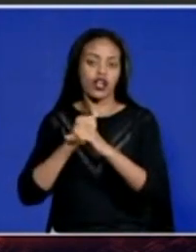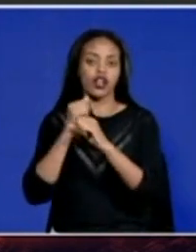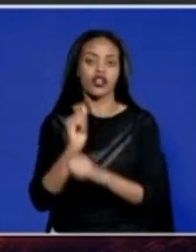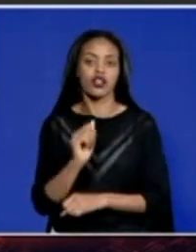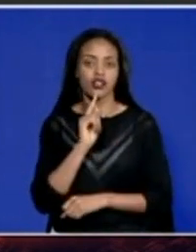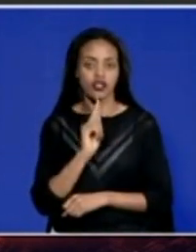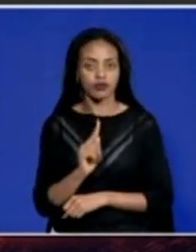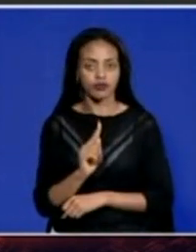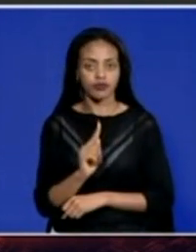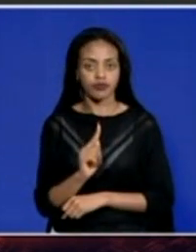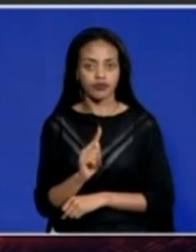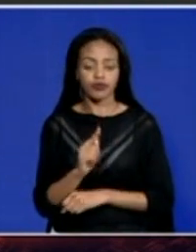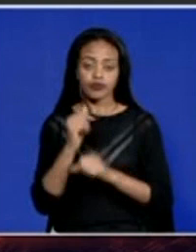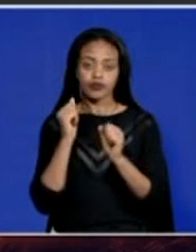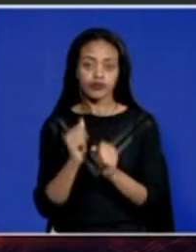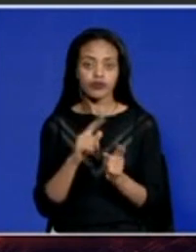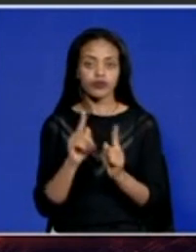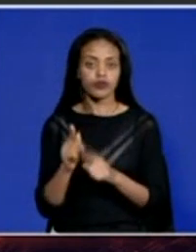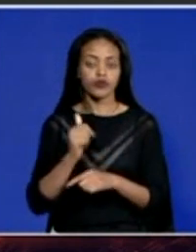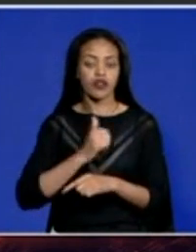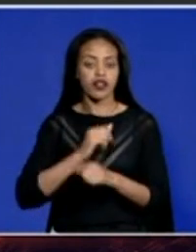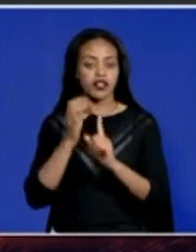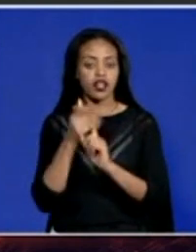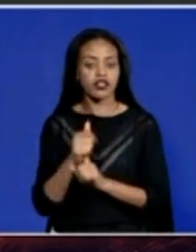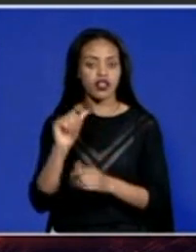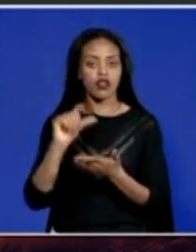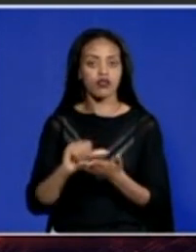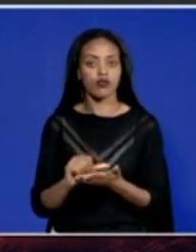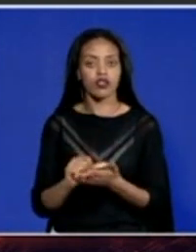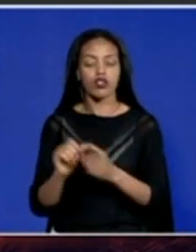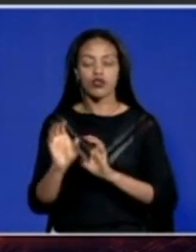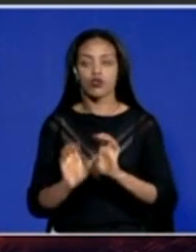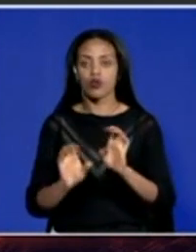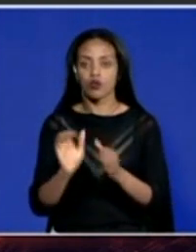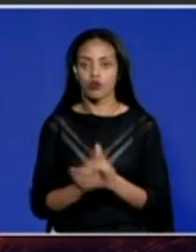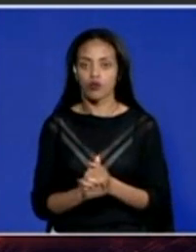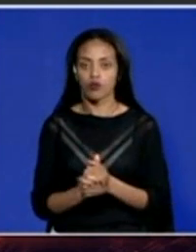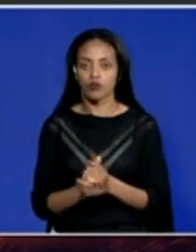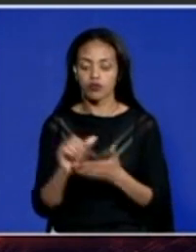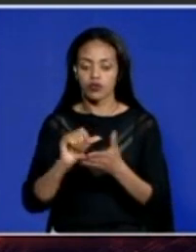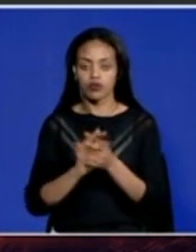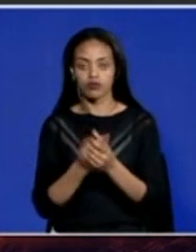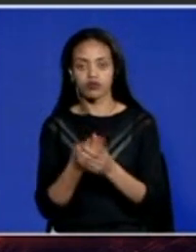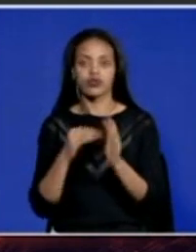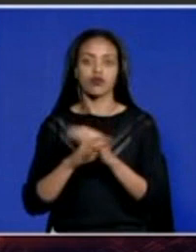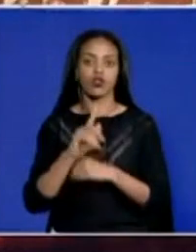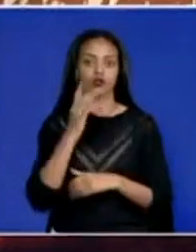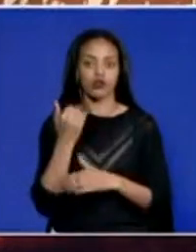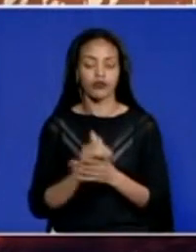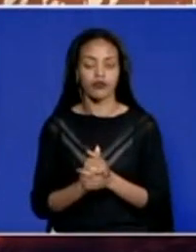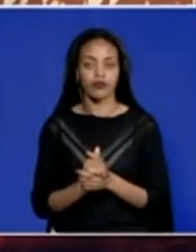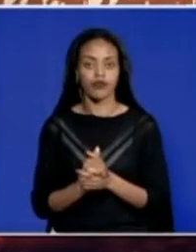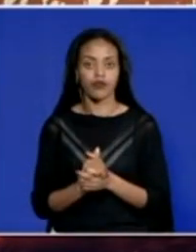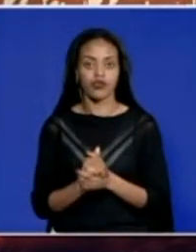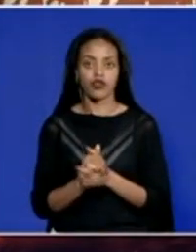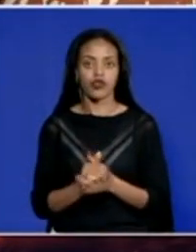ኢና ብዝተኸኣልና የለ ብዝለዓልና ዝሓዝናዮ ኣልኮል ንገብረሎም ኢዶም ኣልኮል ገይሮም እዮም ሰትዩ ማለት እዩ